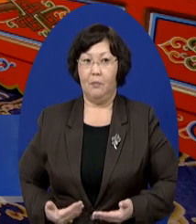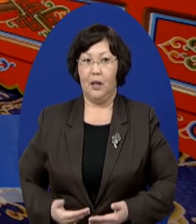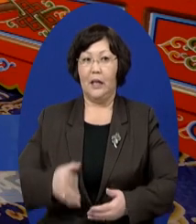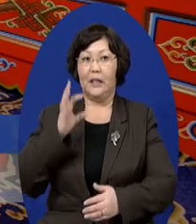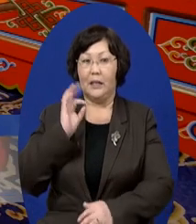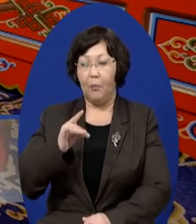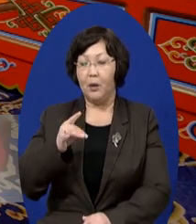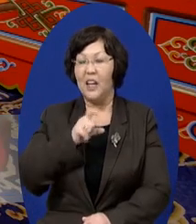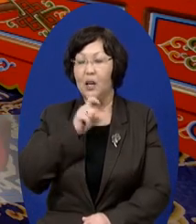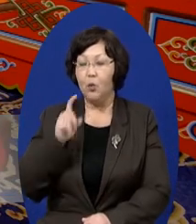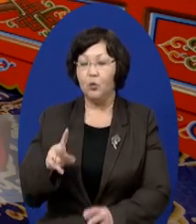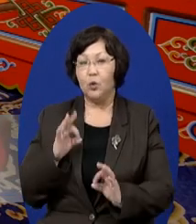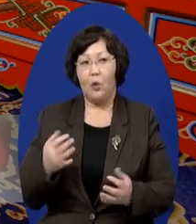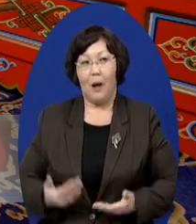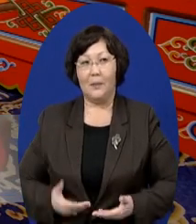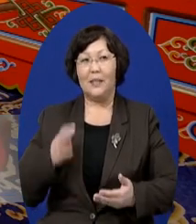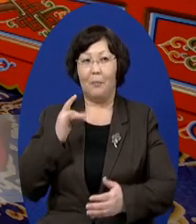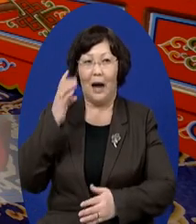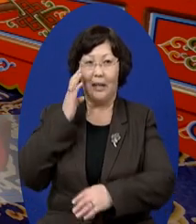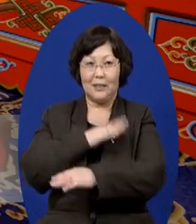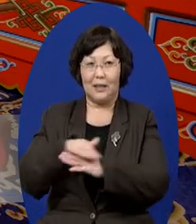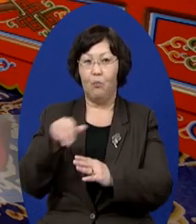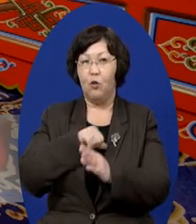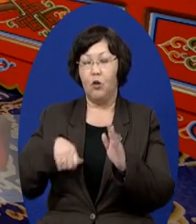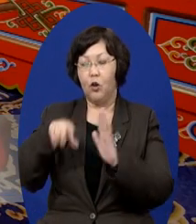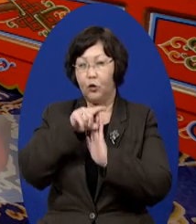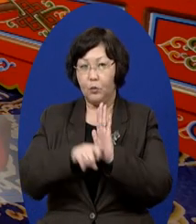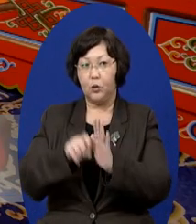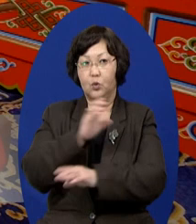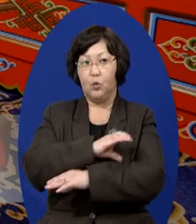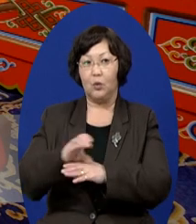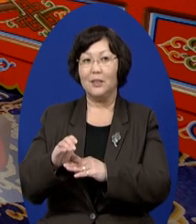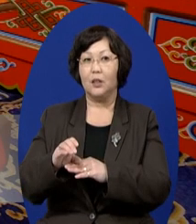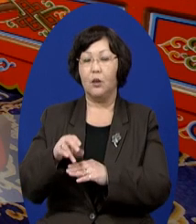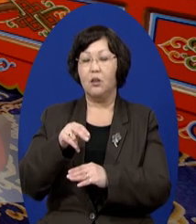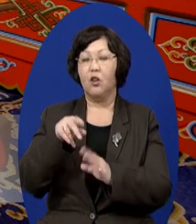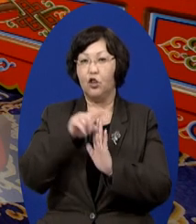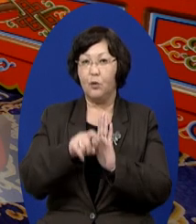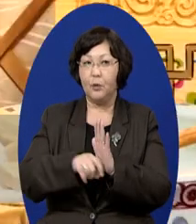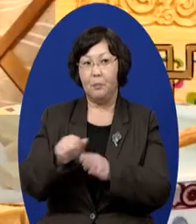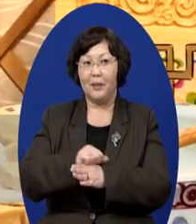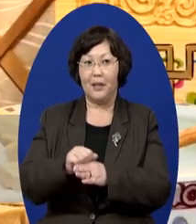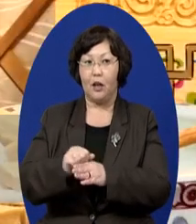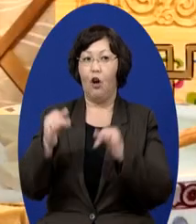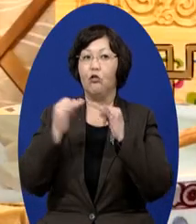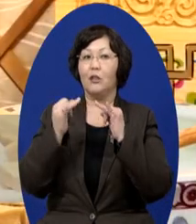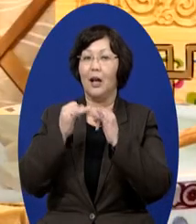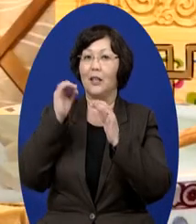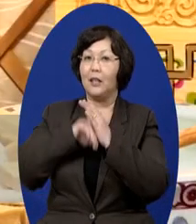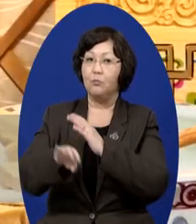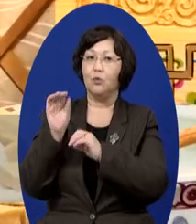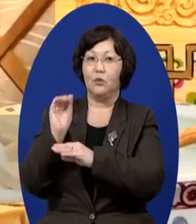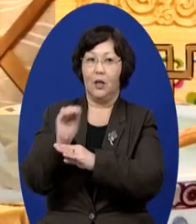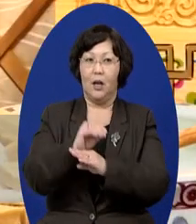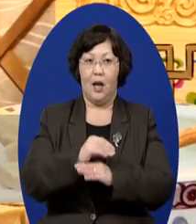байна. Энэ бол өнөрт тулгуурлаа өөрснөө юм. Хөтөлбөр боловсруулаад, сургалтын програм боловсруулаад энийг онлайнаар хүргэж байгаа. Яг тийм амьдралын хөвчлөлтэй